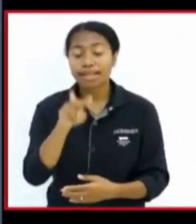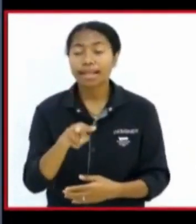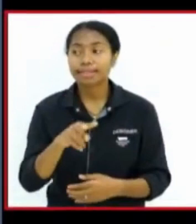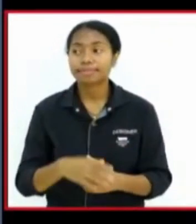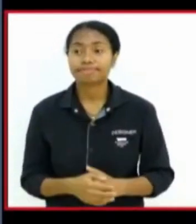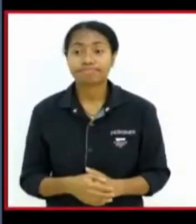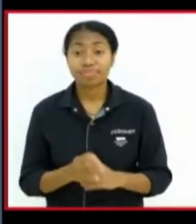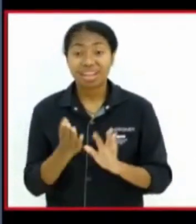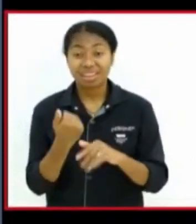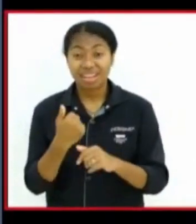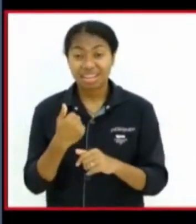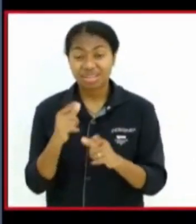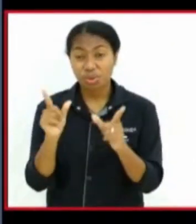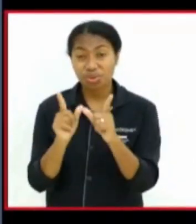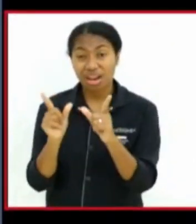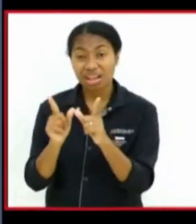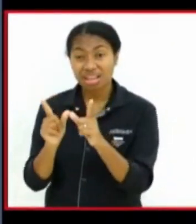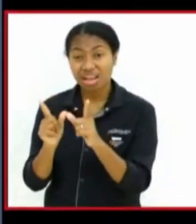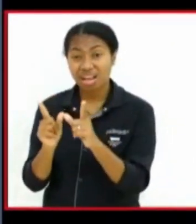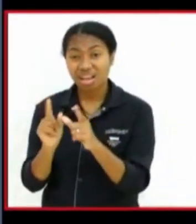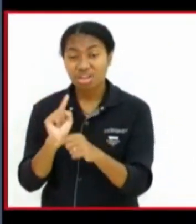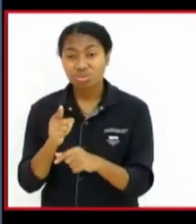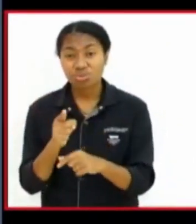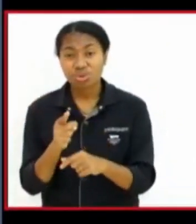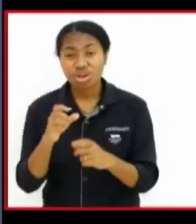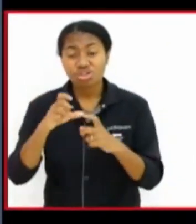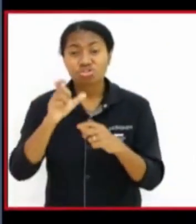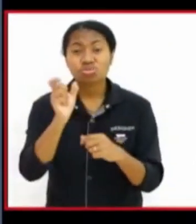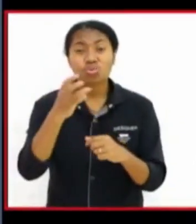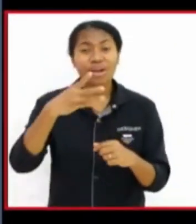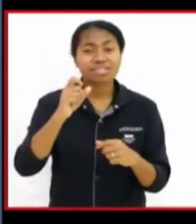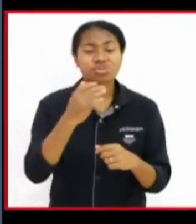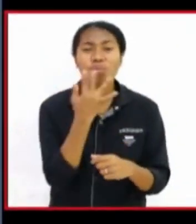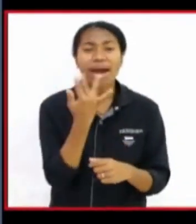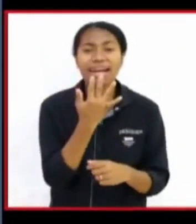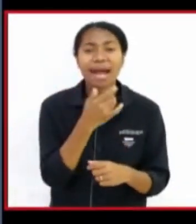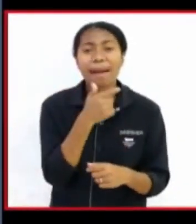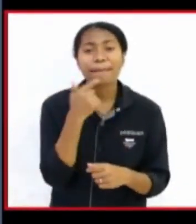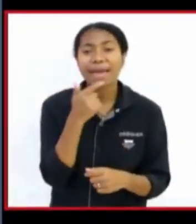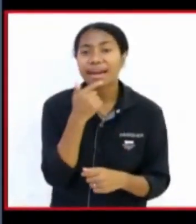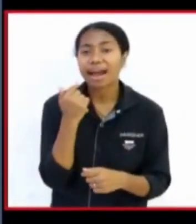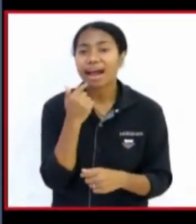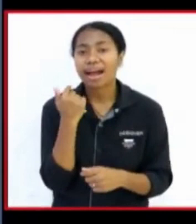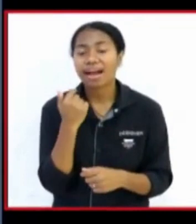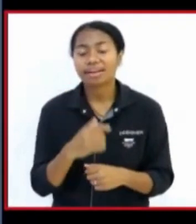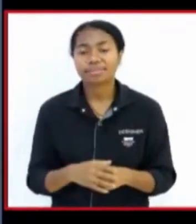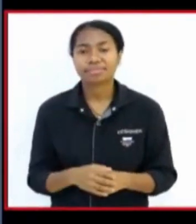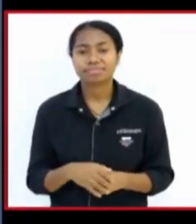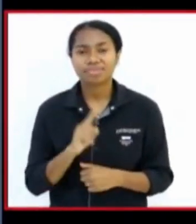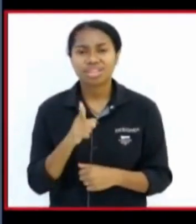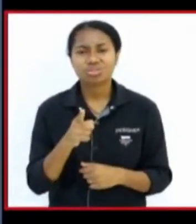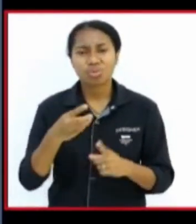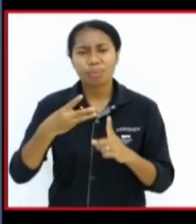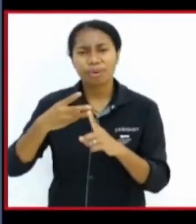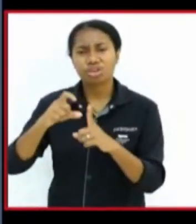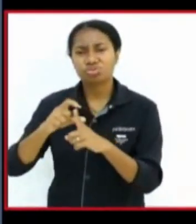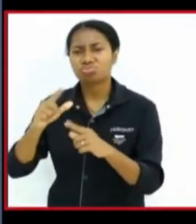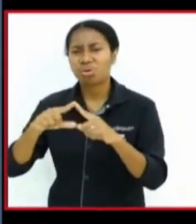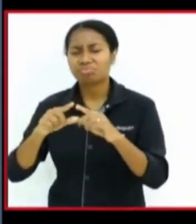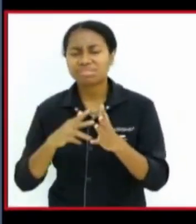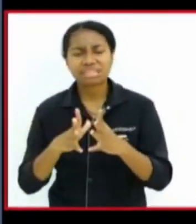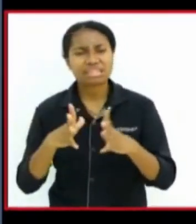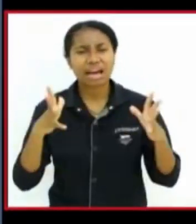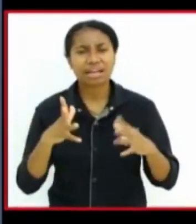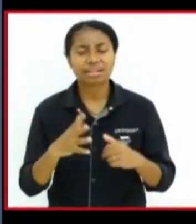ini jalan semacam jalan air yang Terusan Suez yang warna merah itu kan ada benua besar di situ jadi tidak ada tembusan